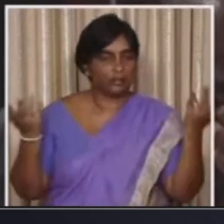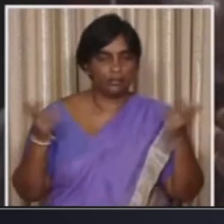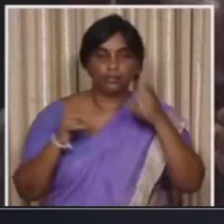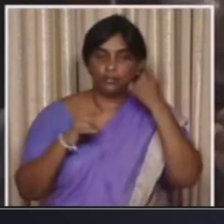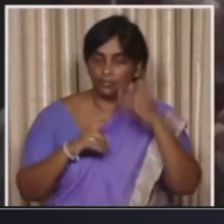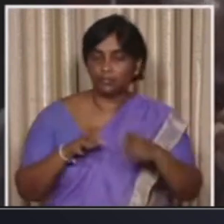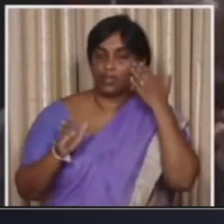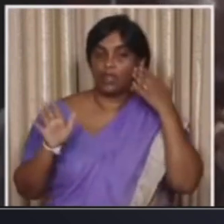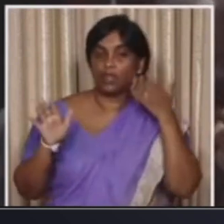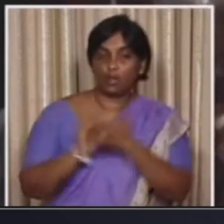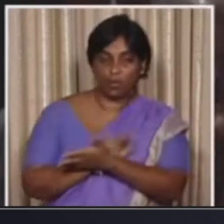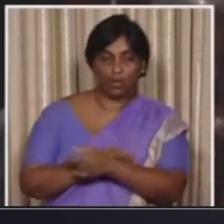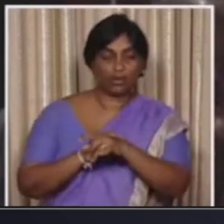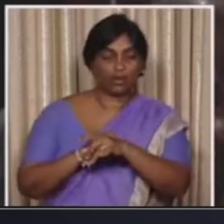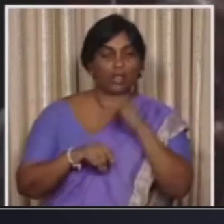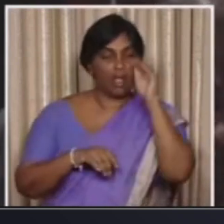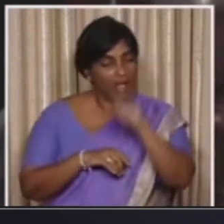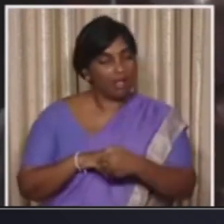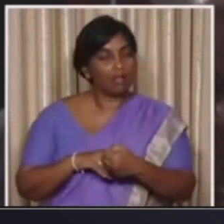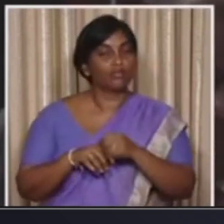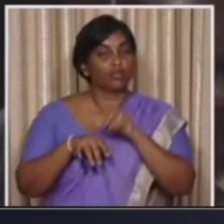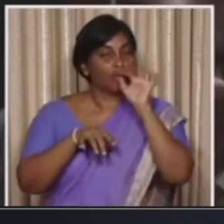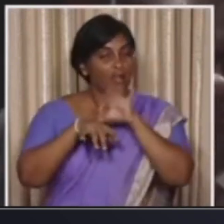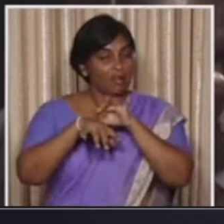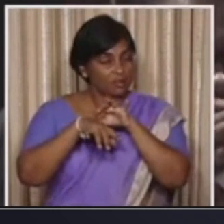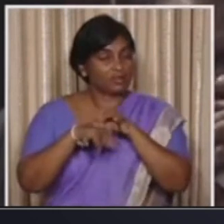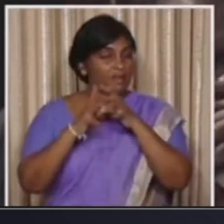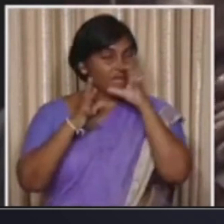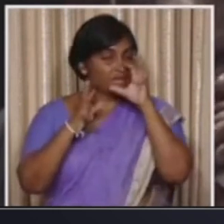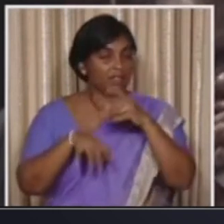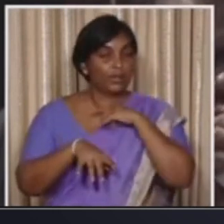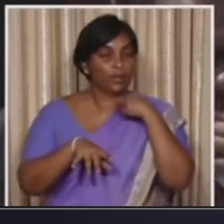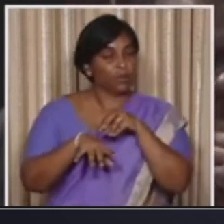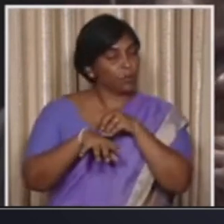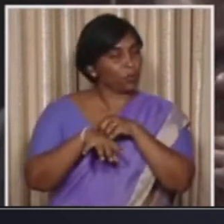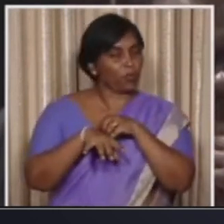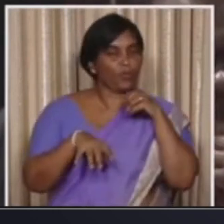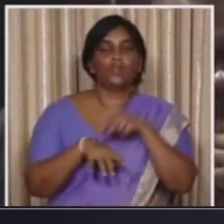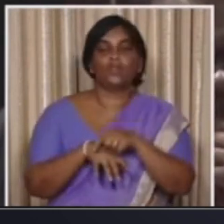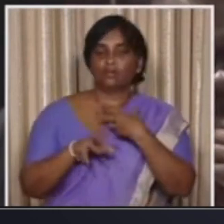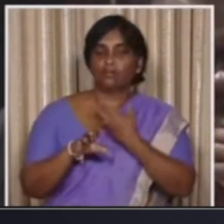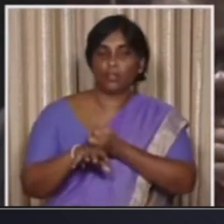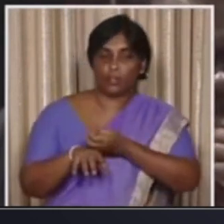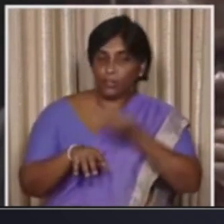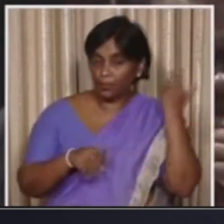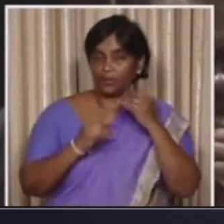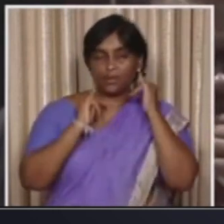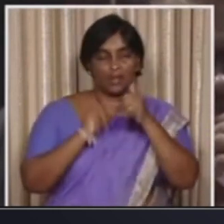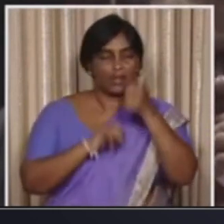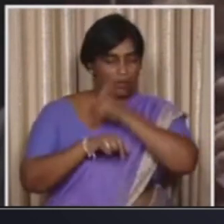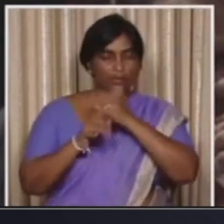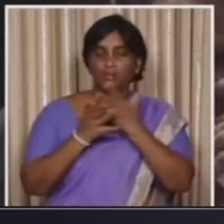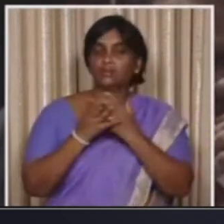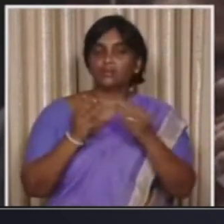ඒ නිසා කොට්ටෝරේ ඉන්න අලි මකුණෝ මේ ලේ උරාබන බකුණ ඉවත් කරන දූෂණය වළක්වන